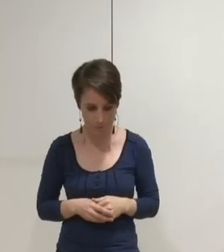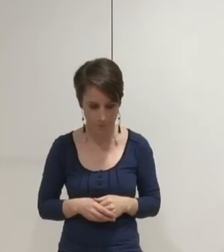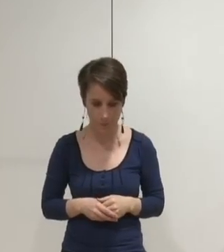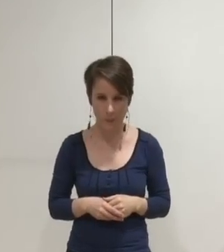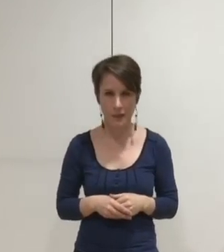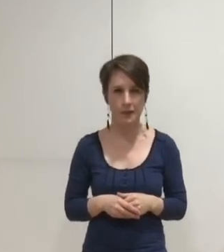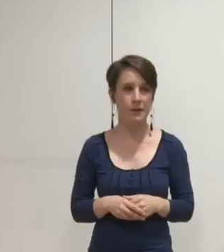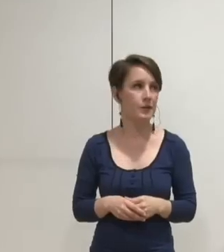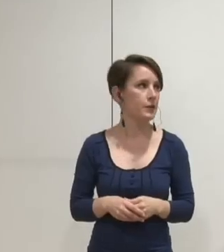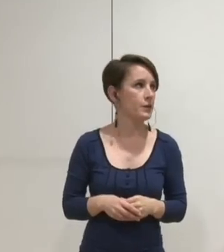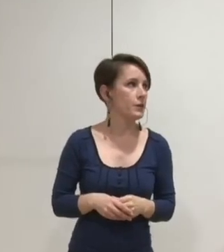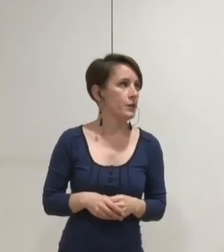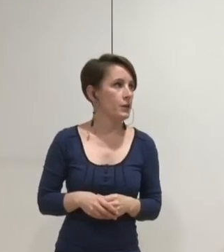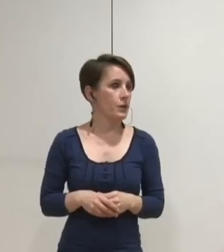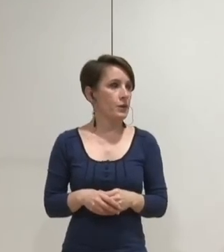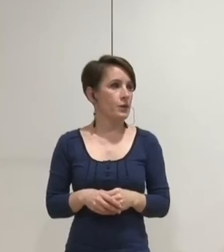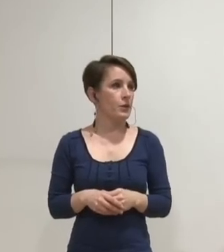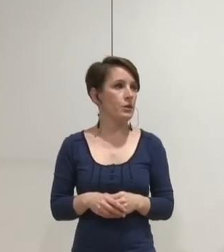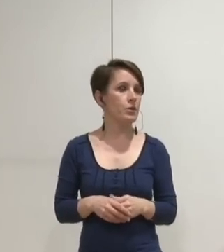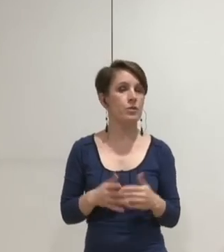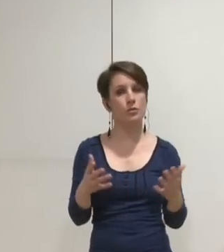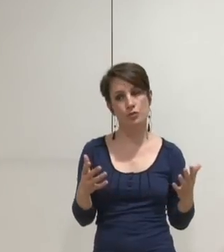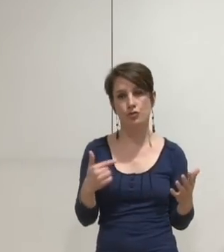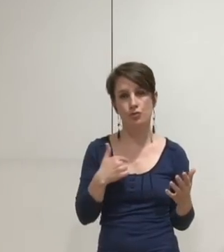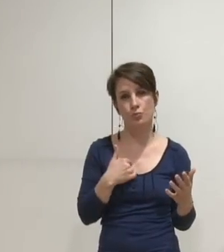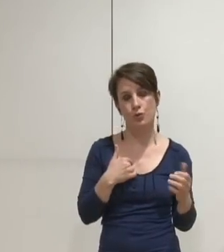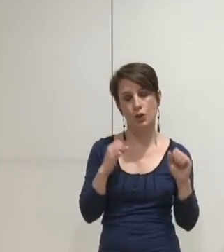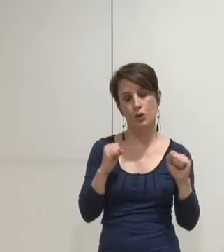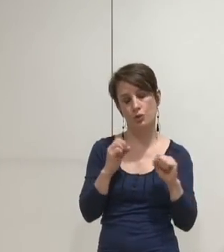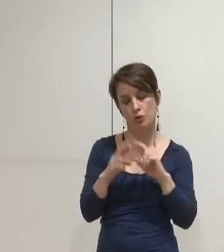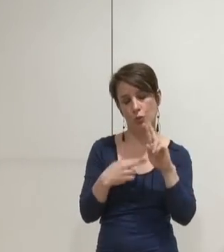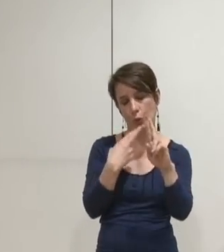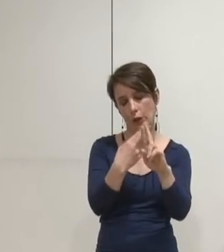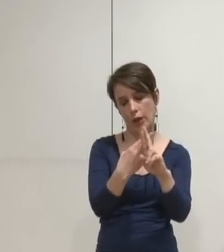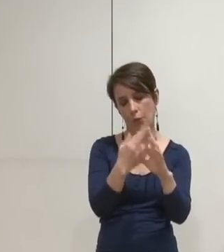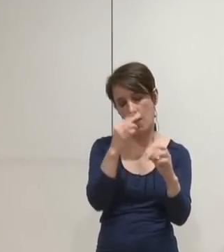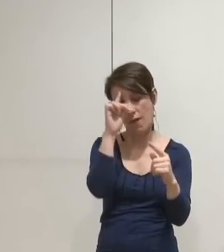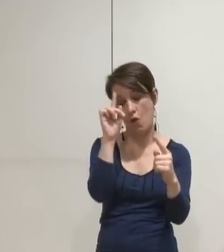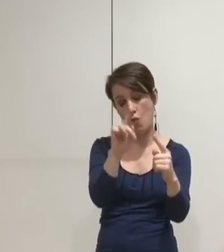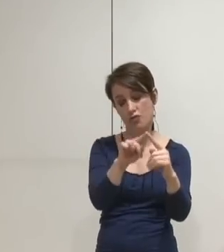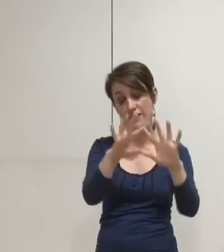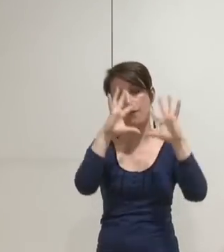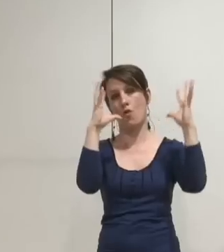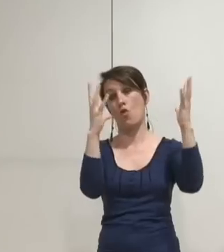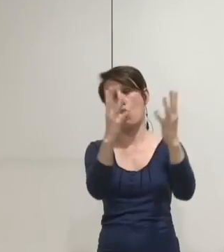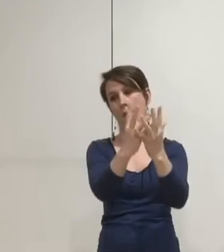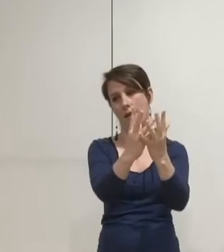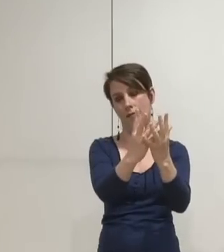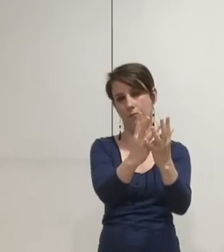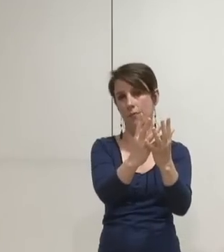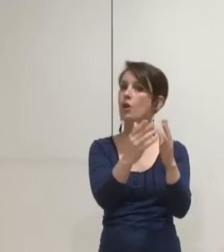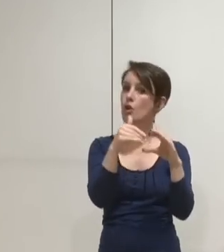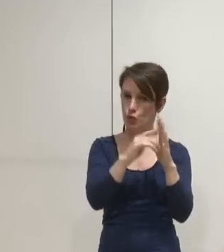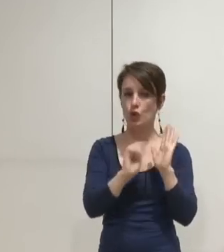donc je vais essayer de situer ma réponse dans le dans dans un objectif plus global en précisant les dates